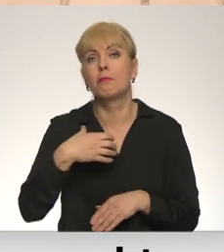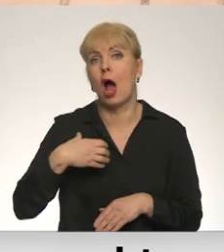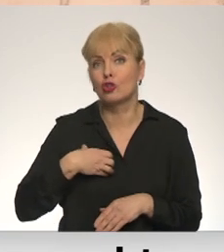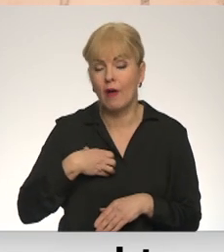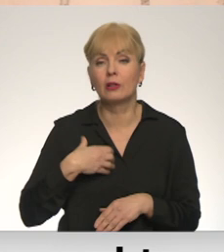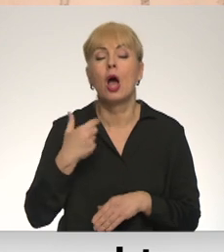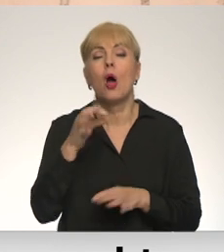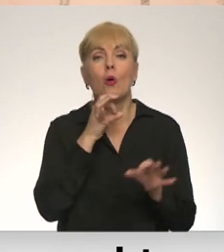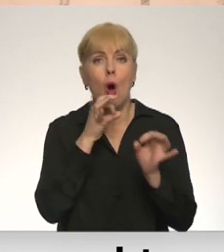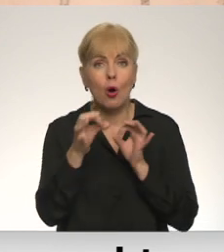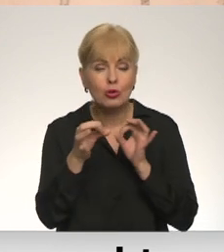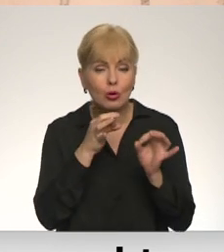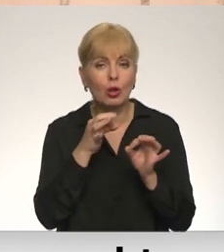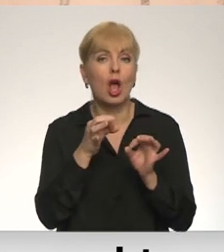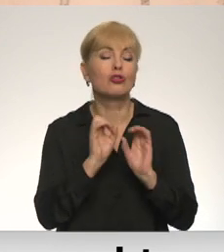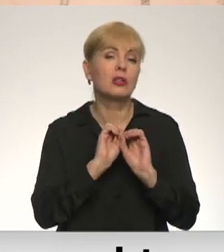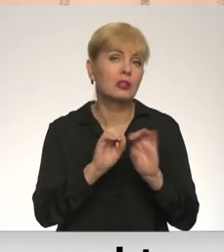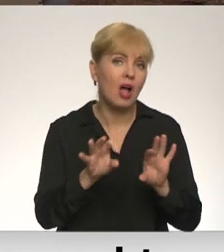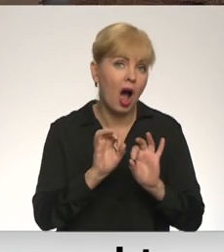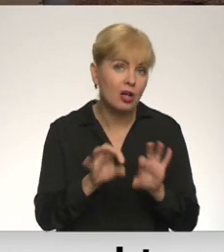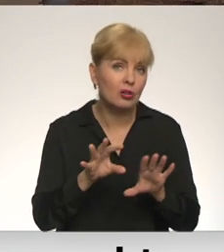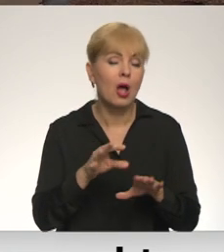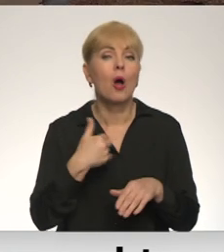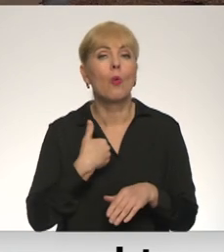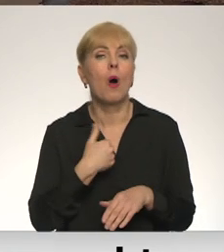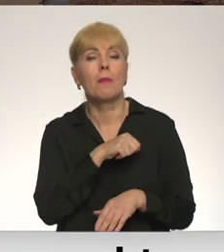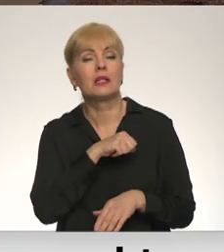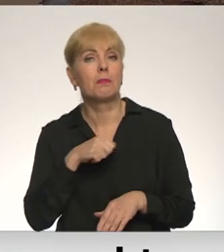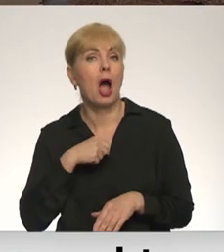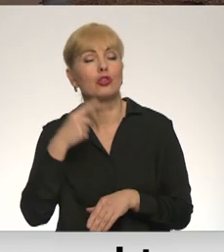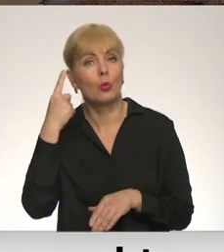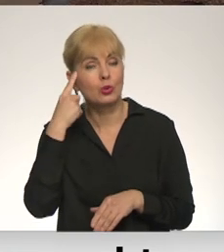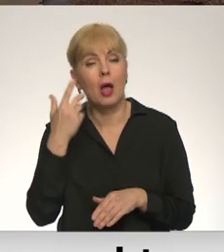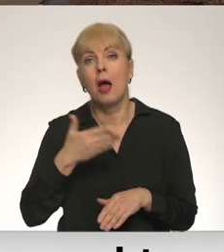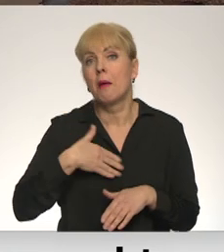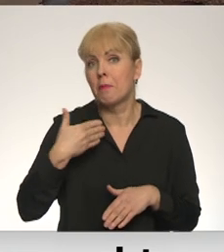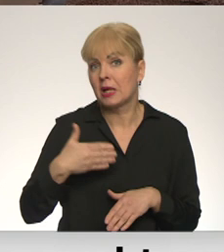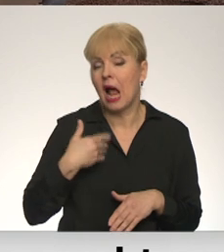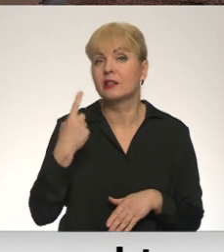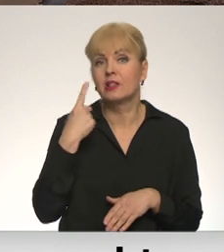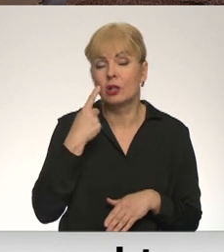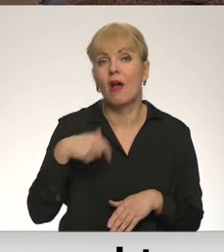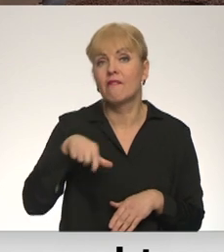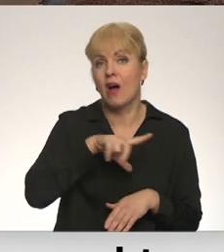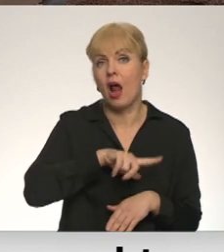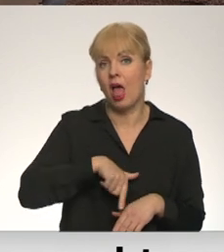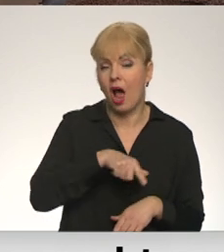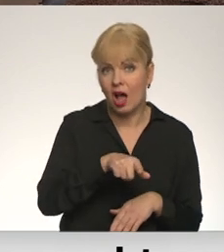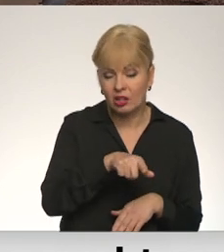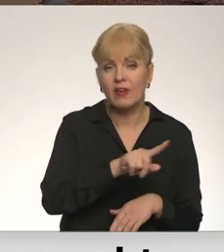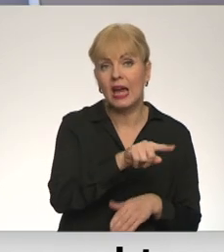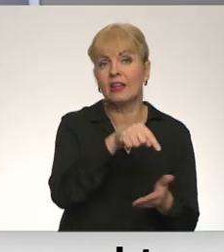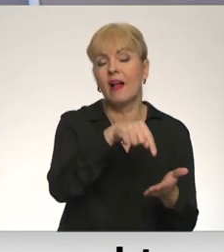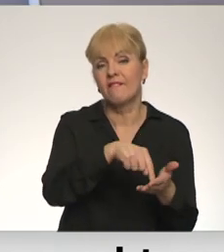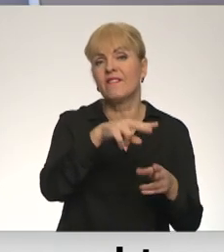viņus konsultējuši, dalījušies ar to, ko mēs esam uzzinājuši. Un prieks dzirdēt, ka Latvijā jau vairākās vietās šādas iniciatīvas